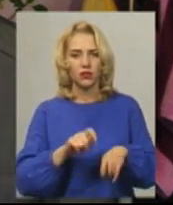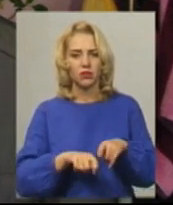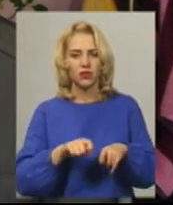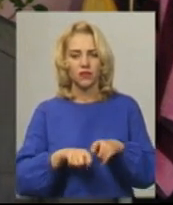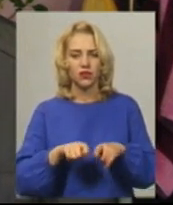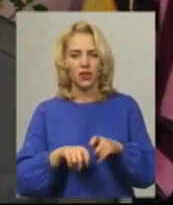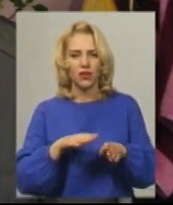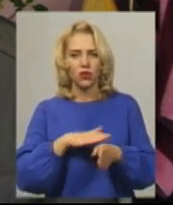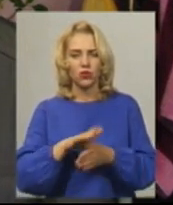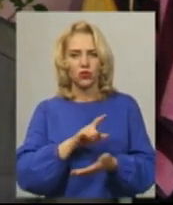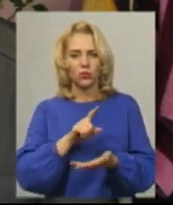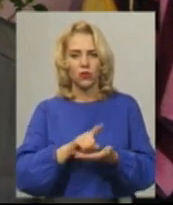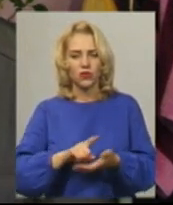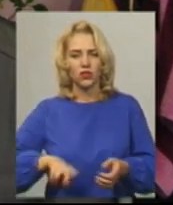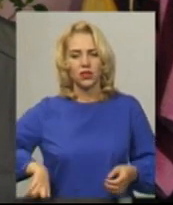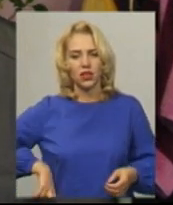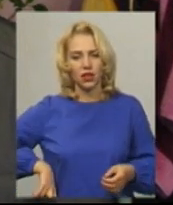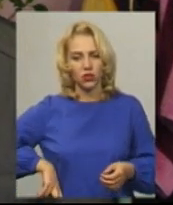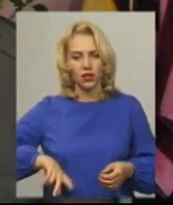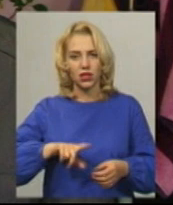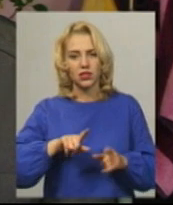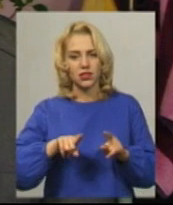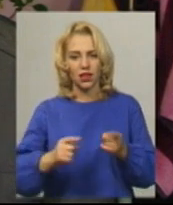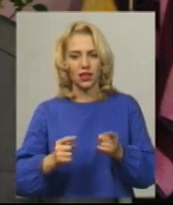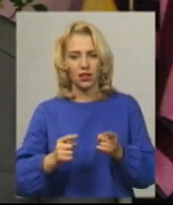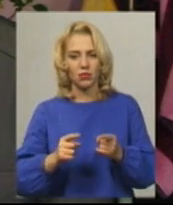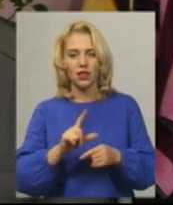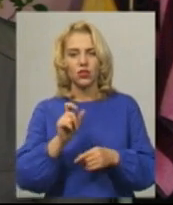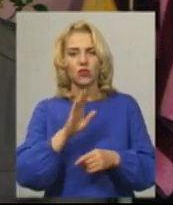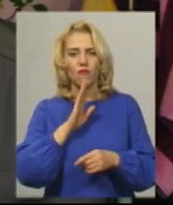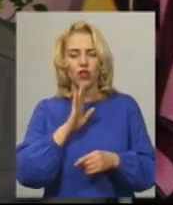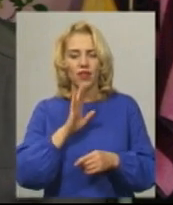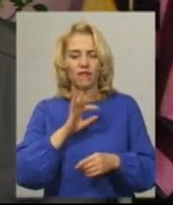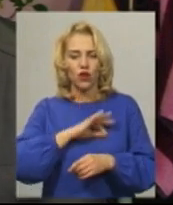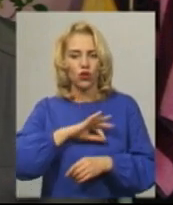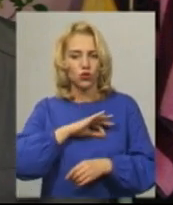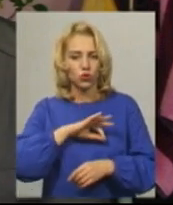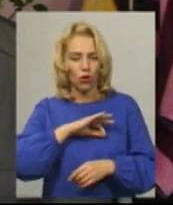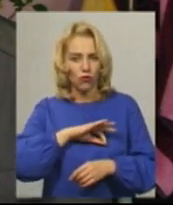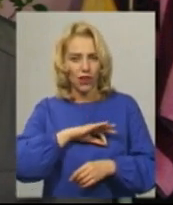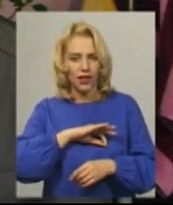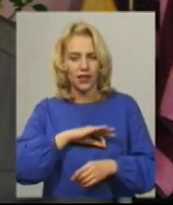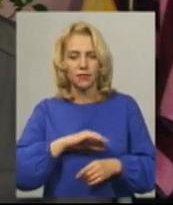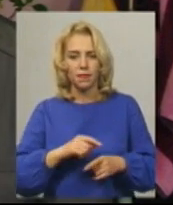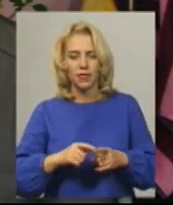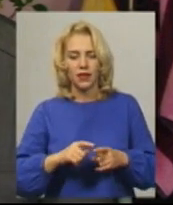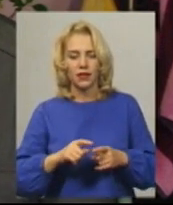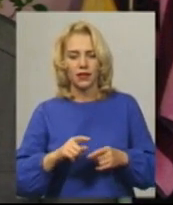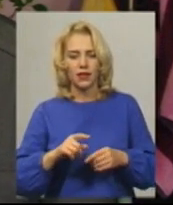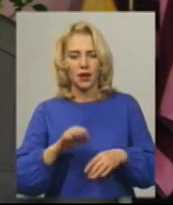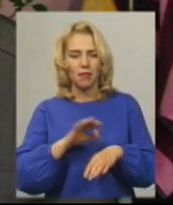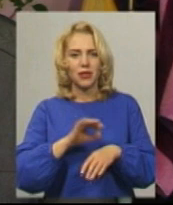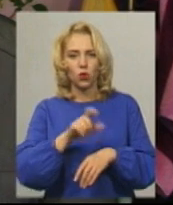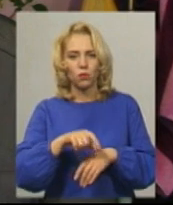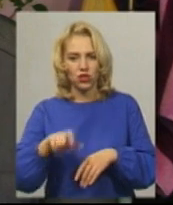виконуючі обов'язки директора затримали, що вона там використовувала підопічних. це я за